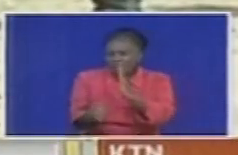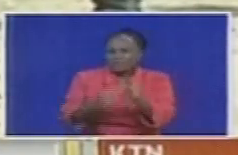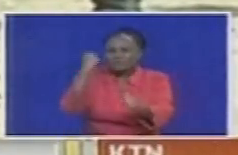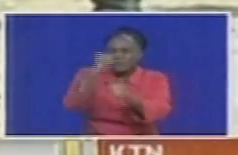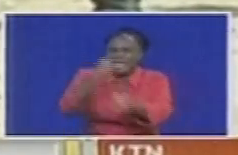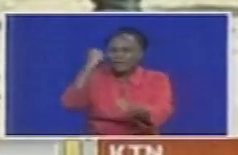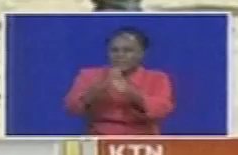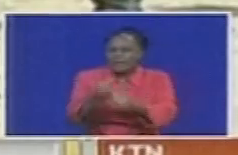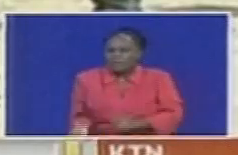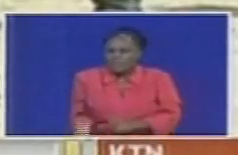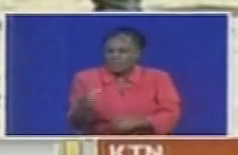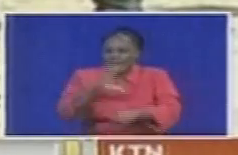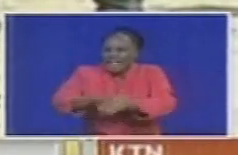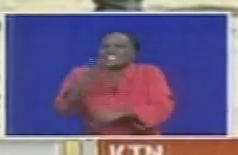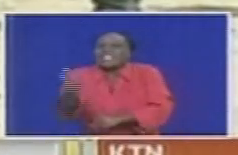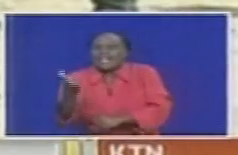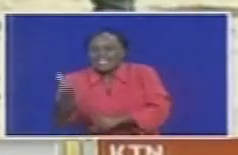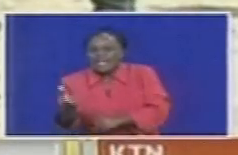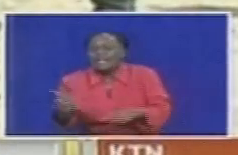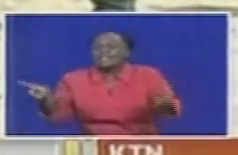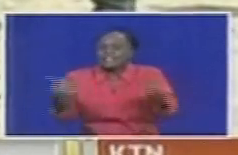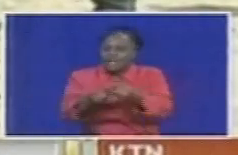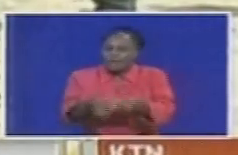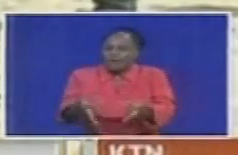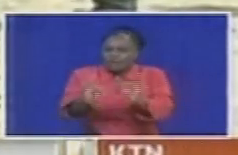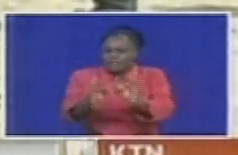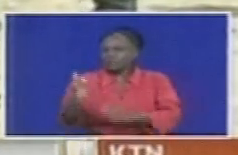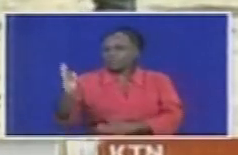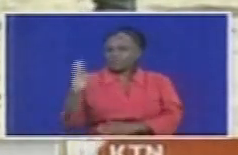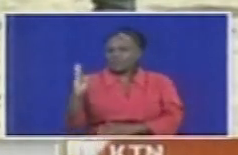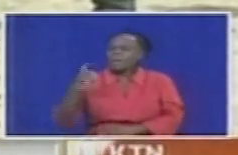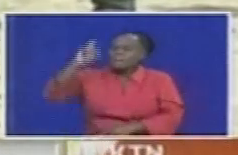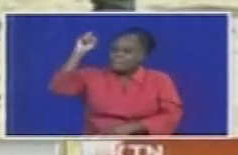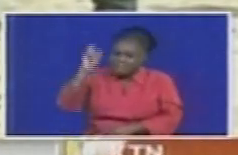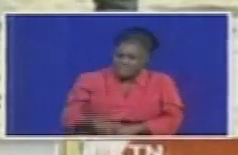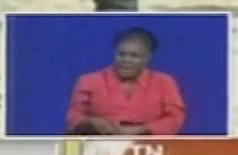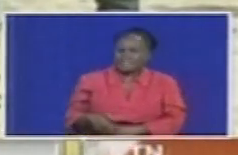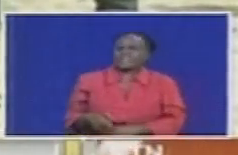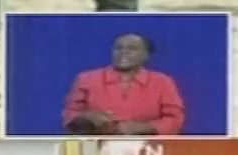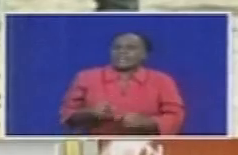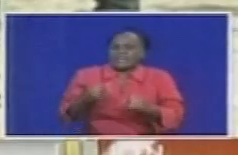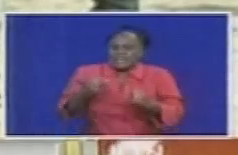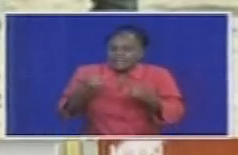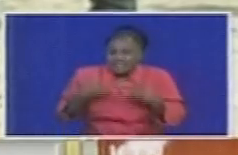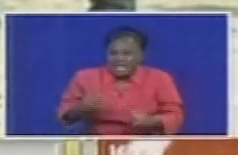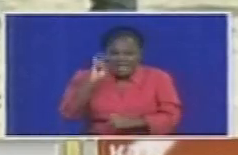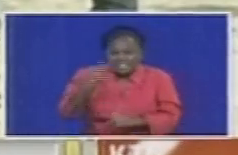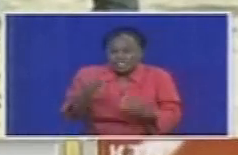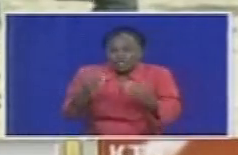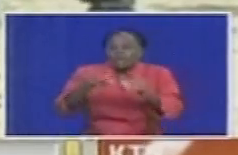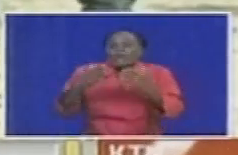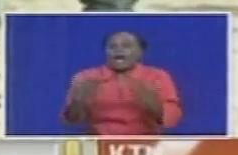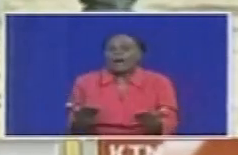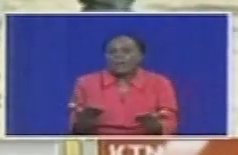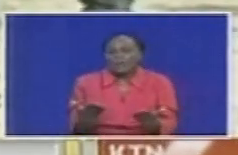vilipuzi vya mkono wanapatikana. Maafisa wa usalama hawana budi ila kulipigia mbizi swala hili. Hamza